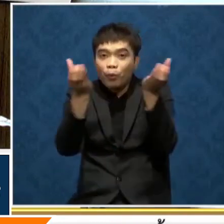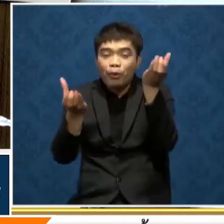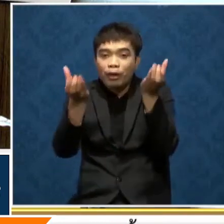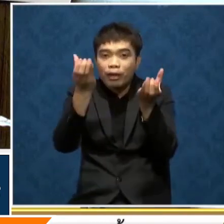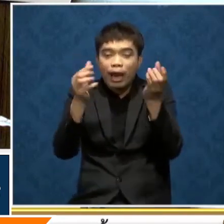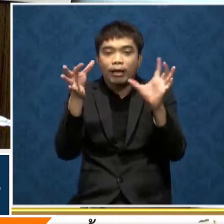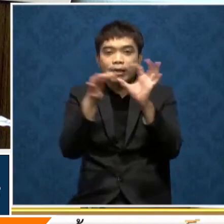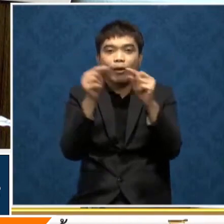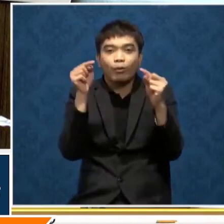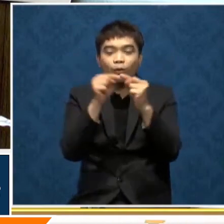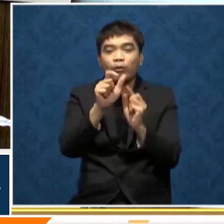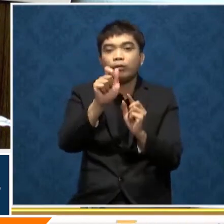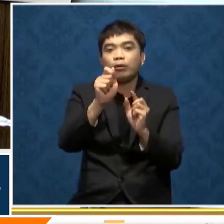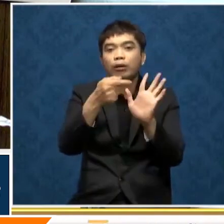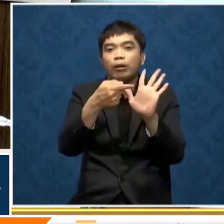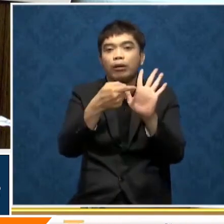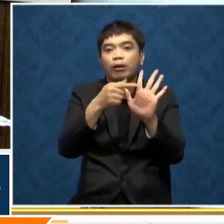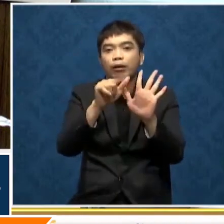หมด